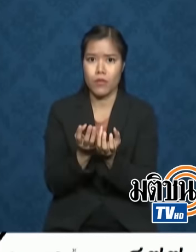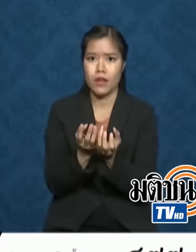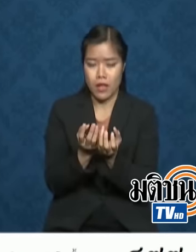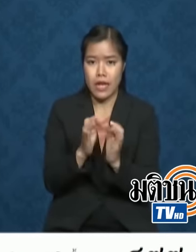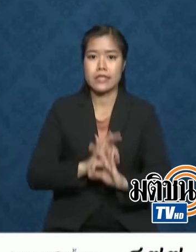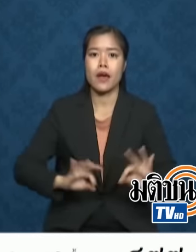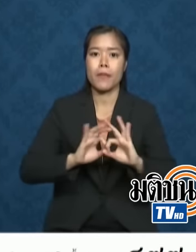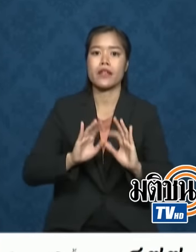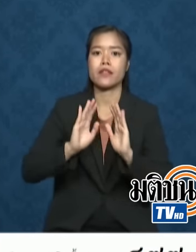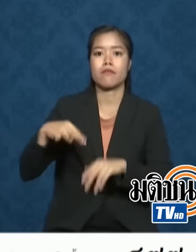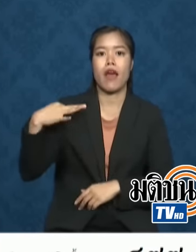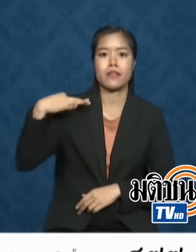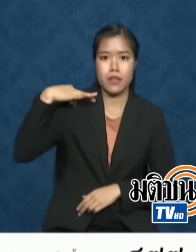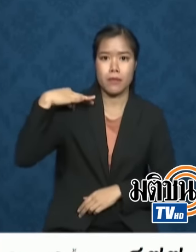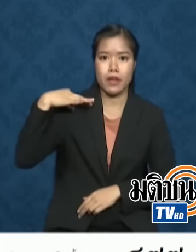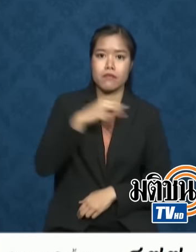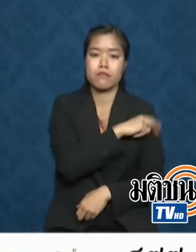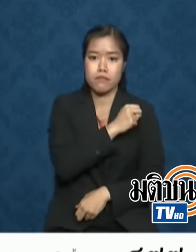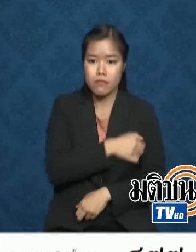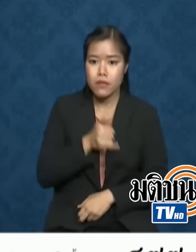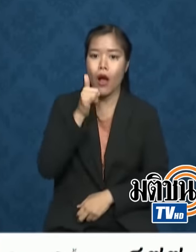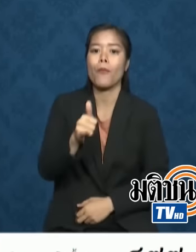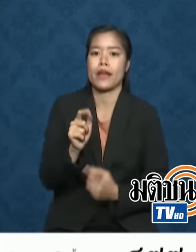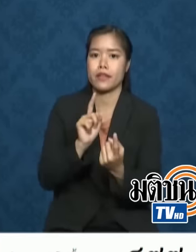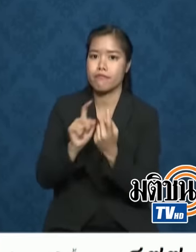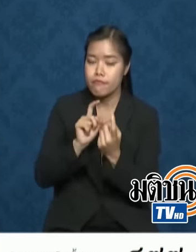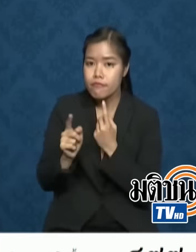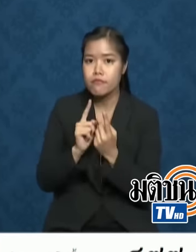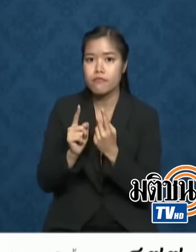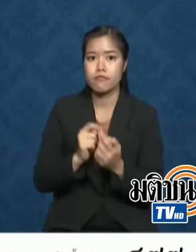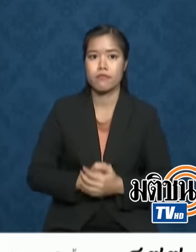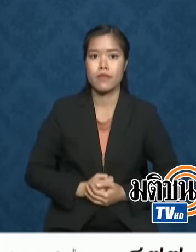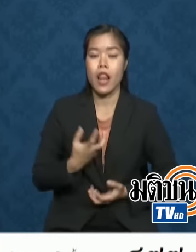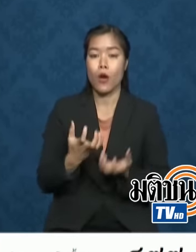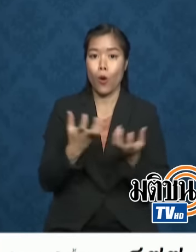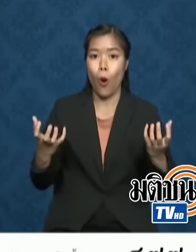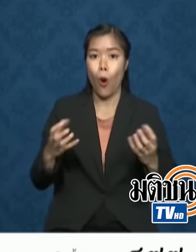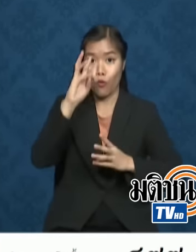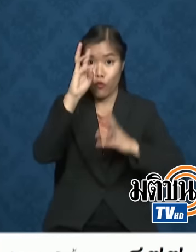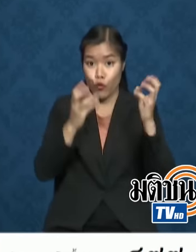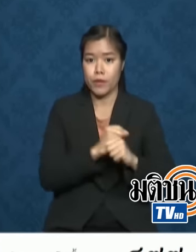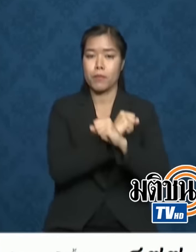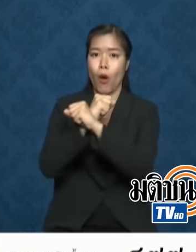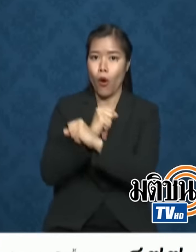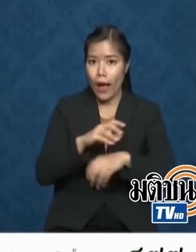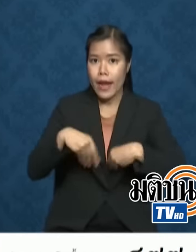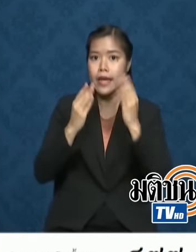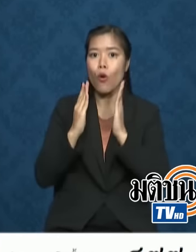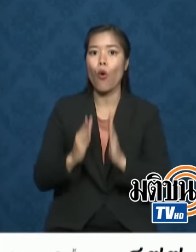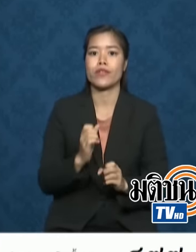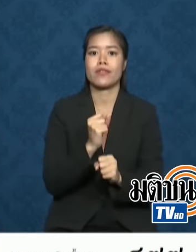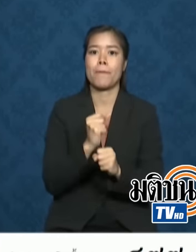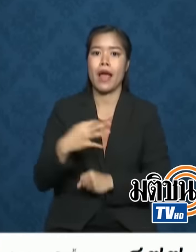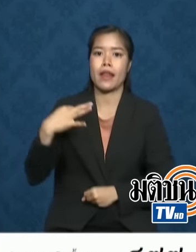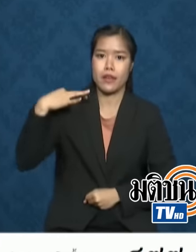าไปด้วยและจัดงบประมาณในการจัดซื้ออุปกรณ์ป้องกัน PM 2.5 ให้กับเจ้าหน้าที่ผู้ปฏิบัติงานและอาสาสมั